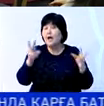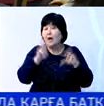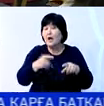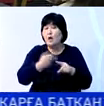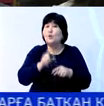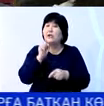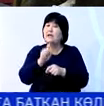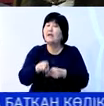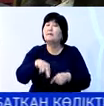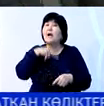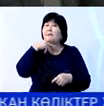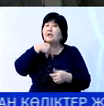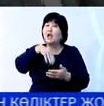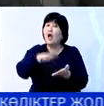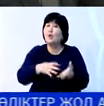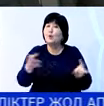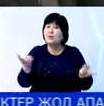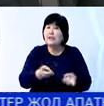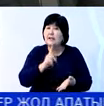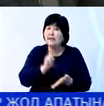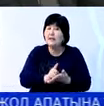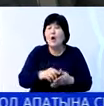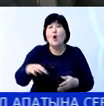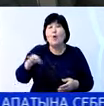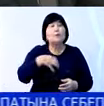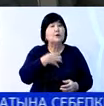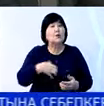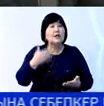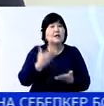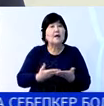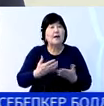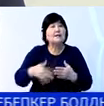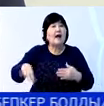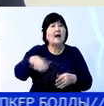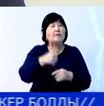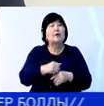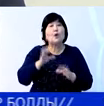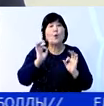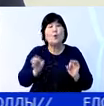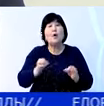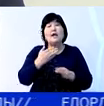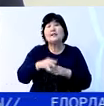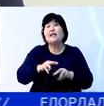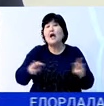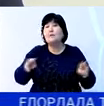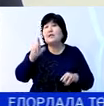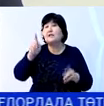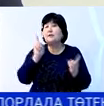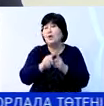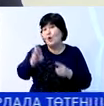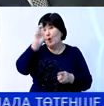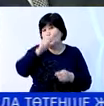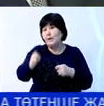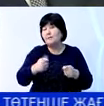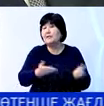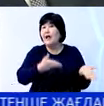осы тапсырманы басшылыққа алулары тиіс. Облыстың өзекті мәселелер бойынша аймақ басшысы 10 салалық министрмен кездескенін, үкімет